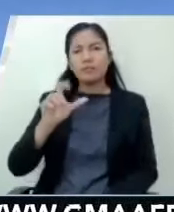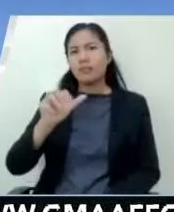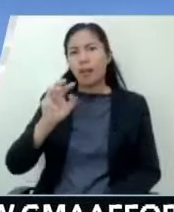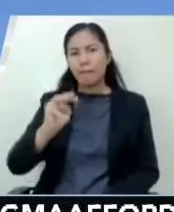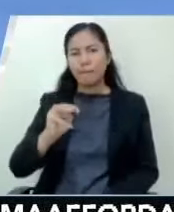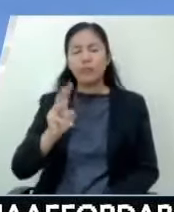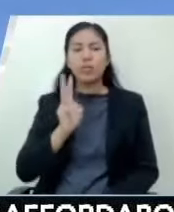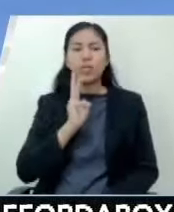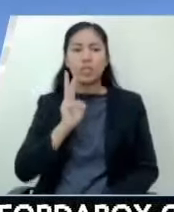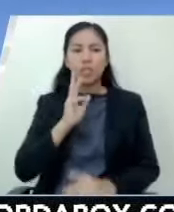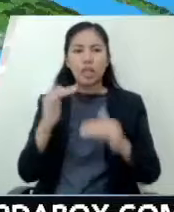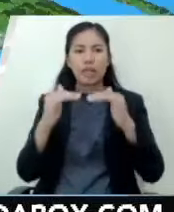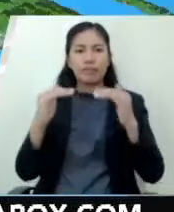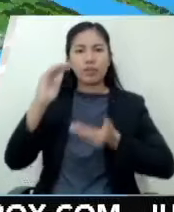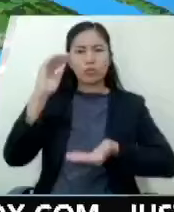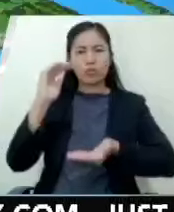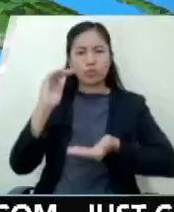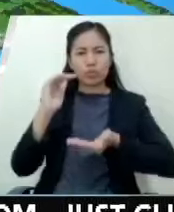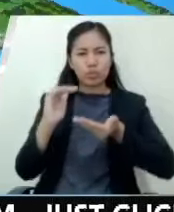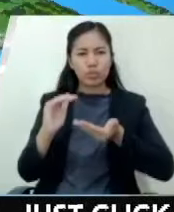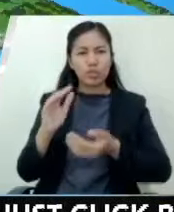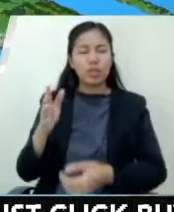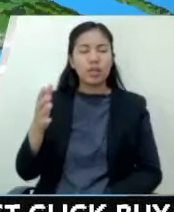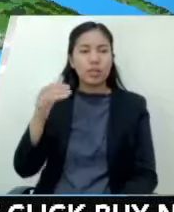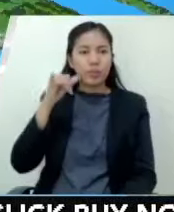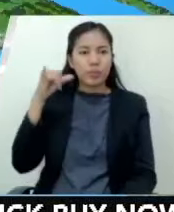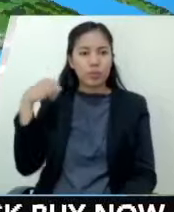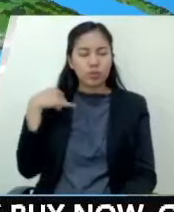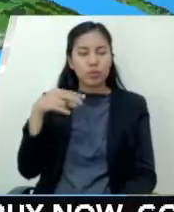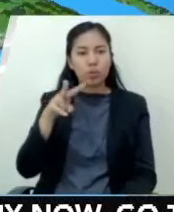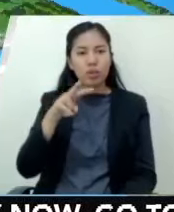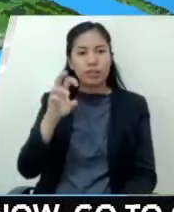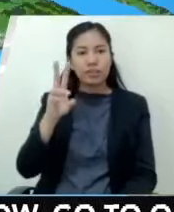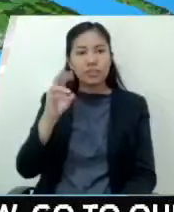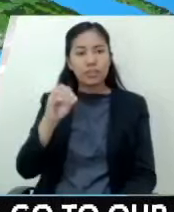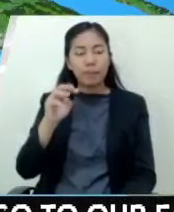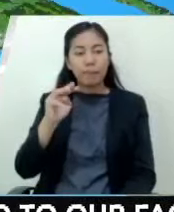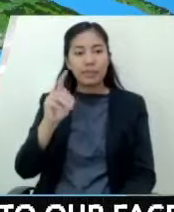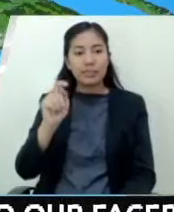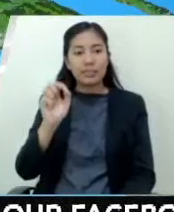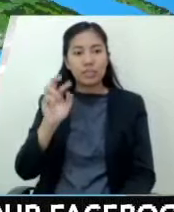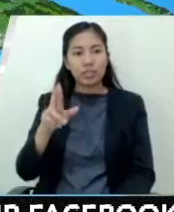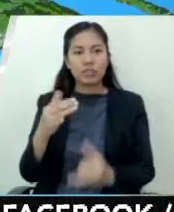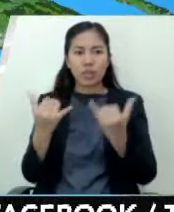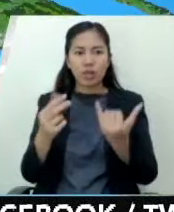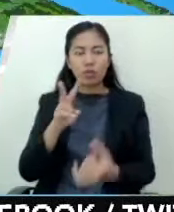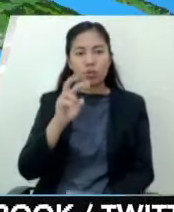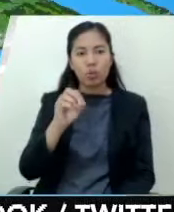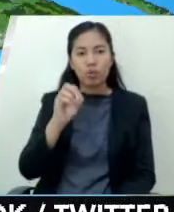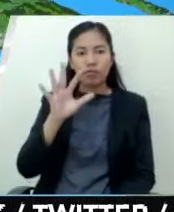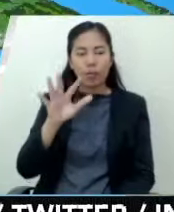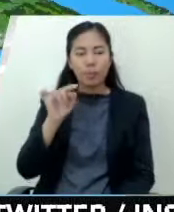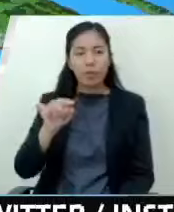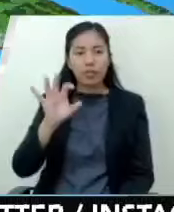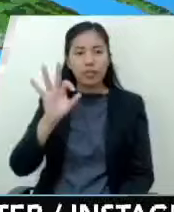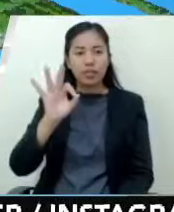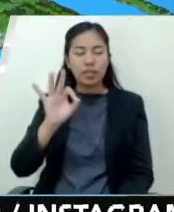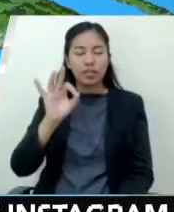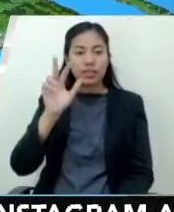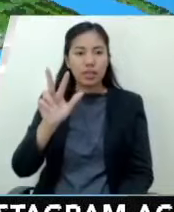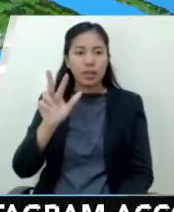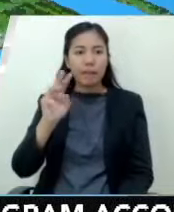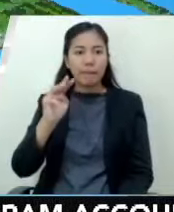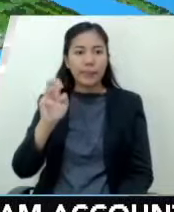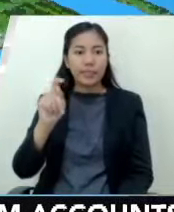water level kahapon na mahigit 206 meters, nasa 205.93 meters na po ito ngayon, base yan sa monitoring ng